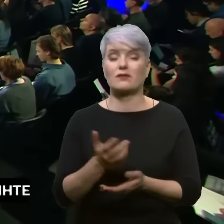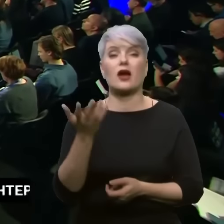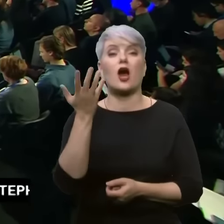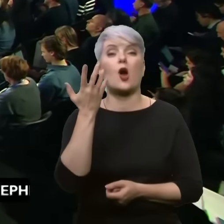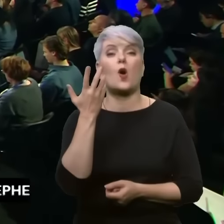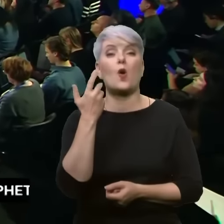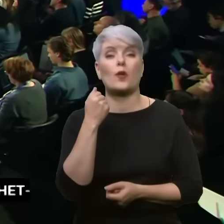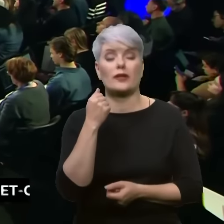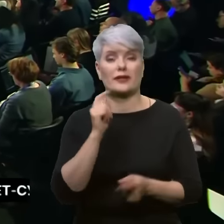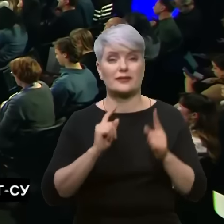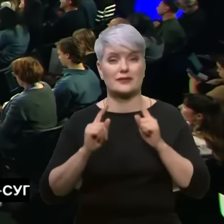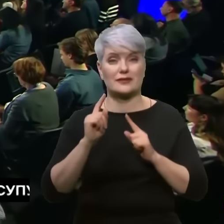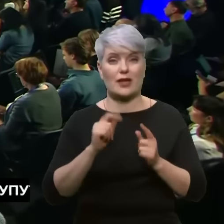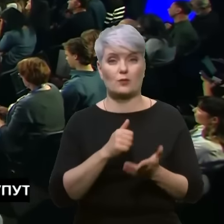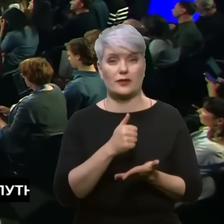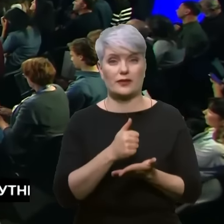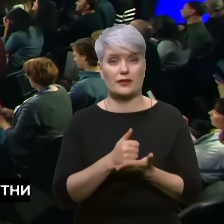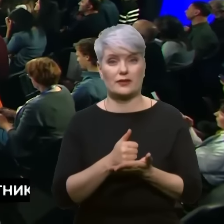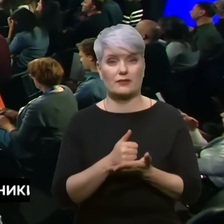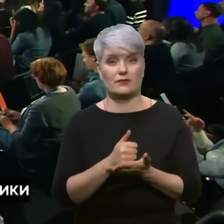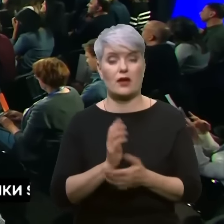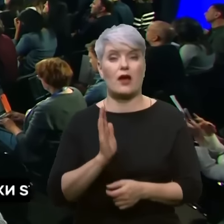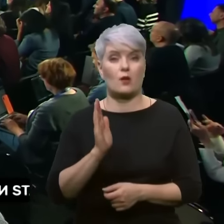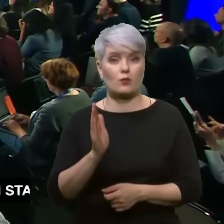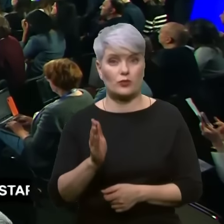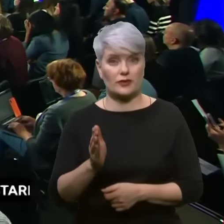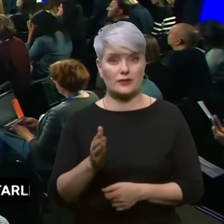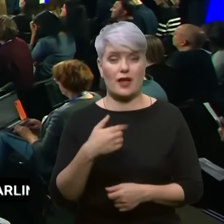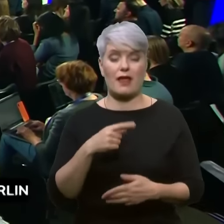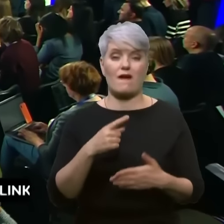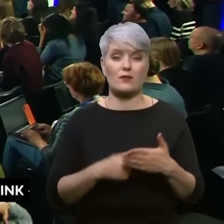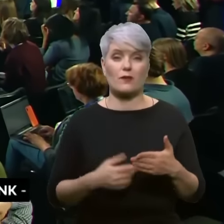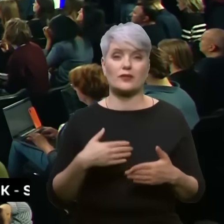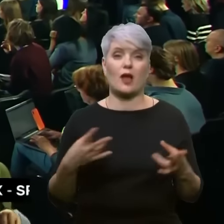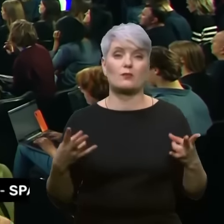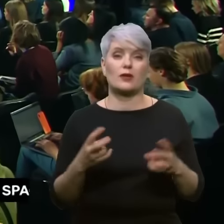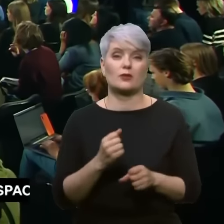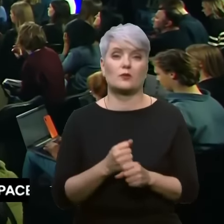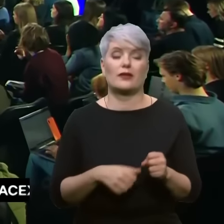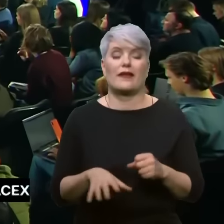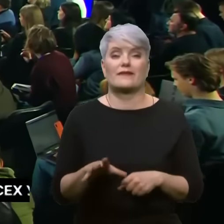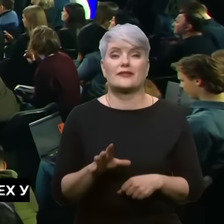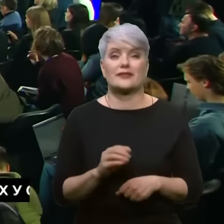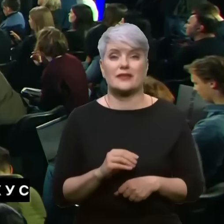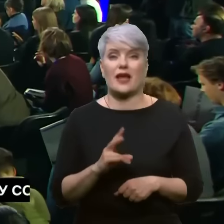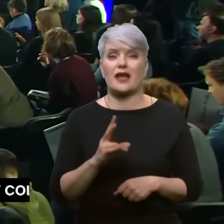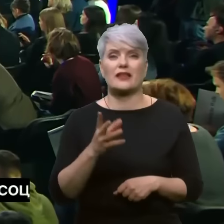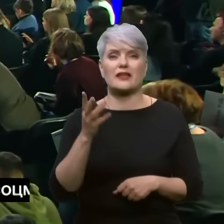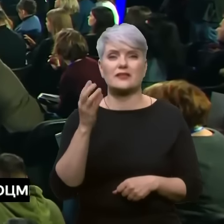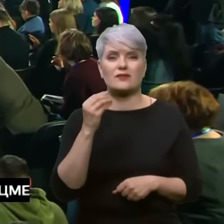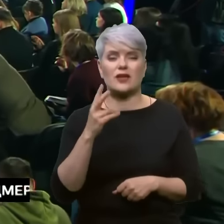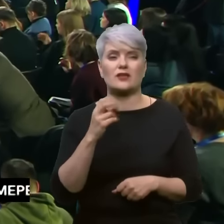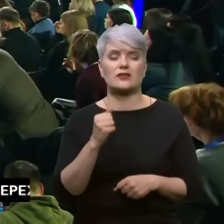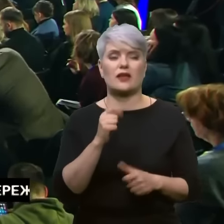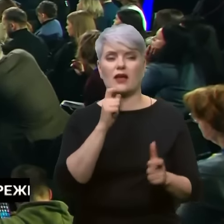лідерів відбудеться, я впевнений, нам треба зробити все, незважаючи на той розфокус і ті виклики в